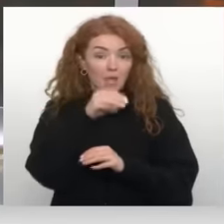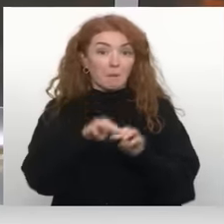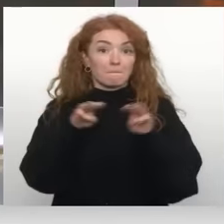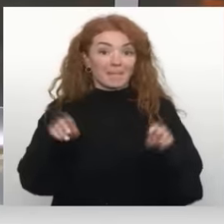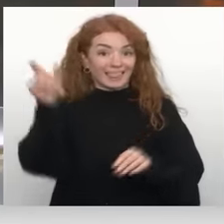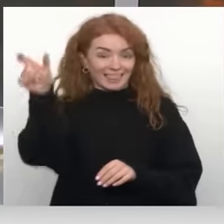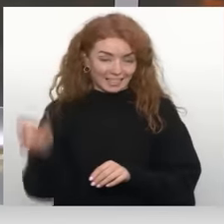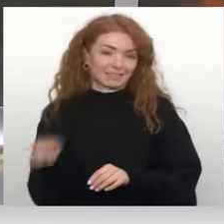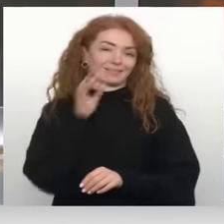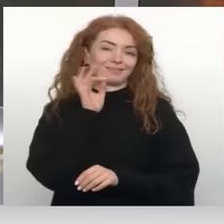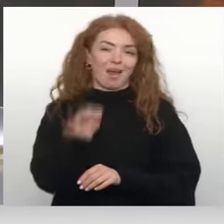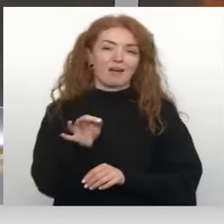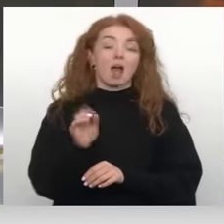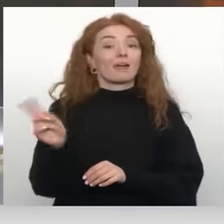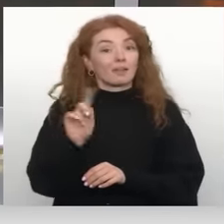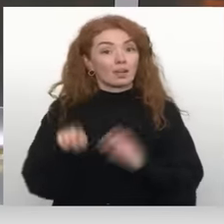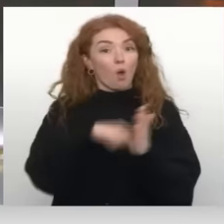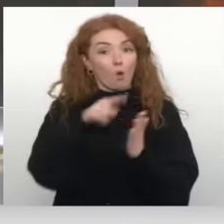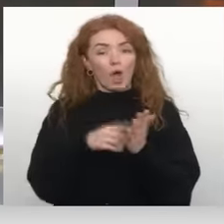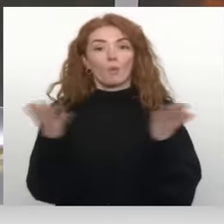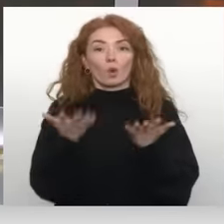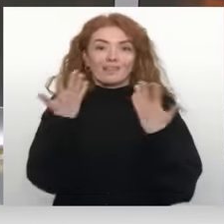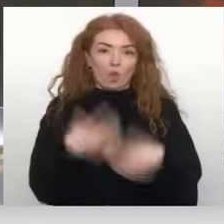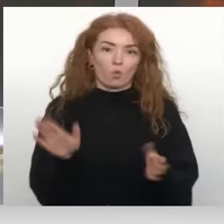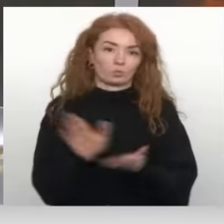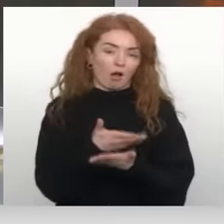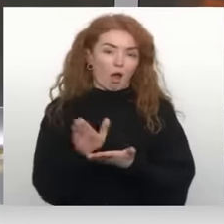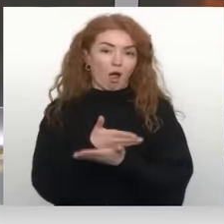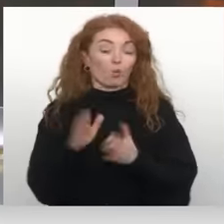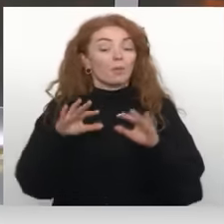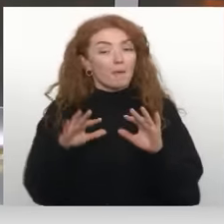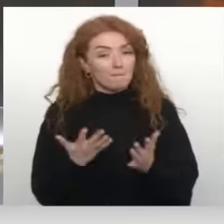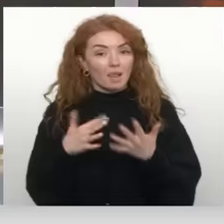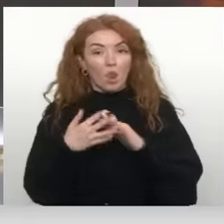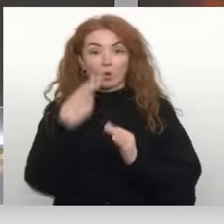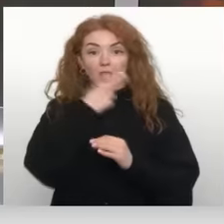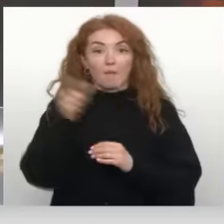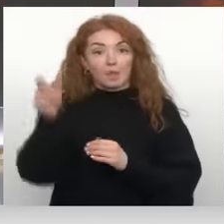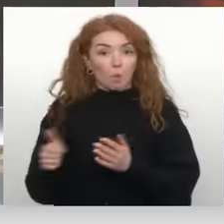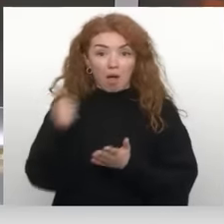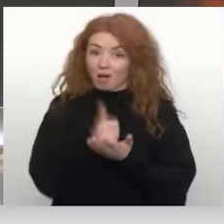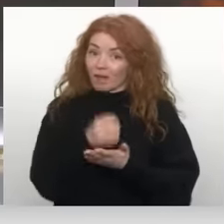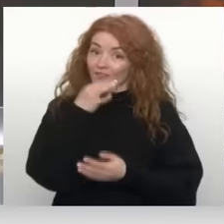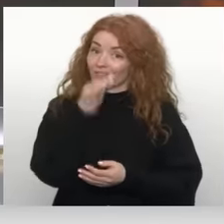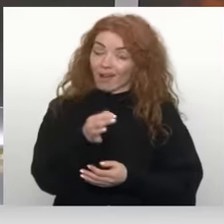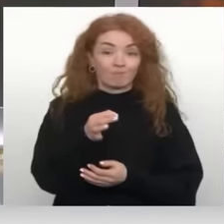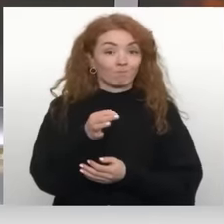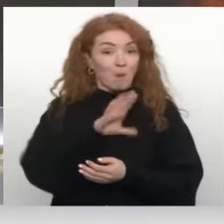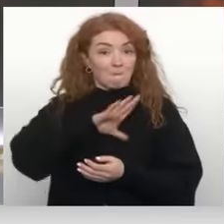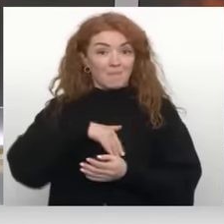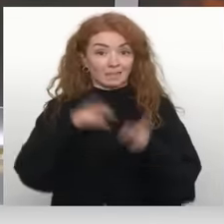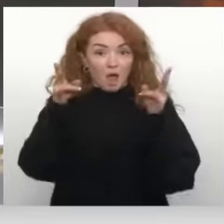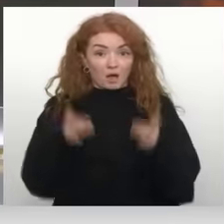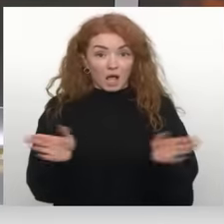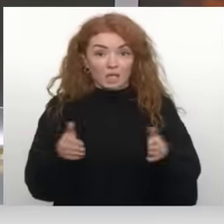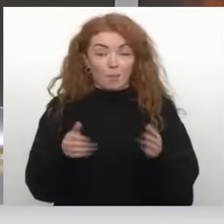Armands Krauze saka, ir jautājumi, kas jau sakārtoti. Turpretī lauksaimnieku pārstāvi uzsver, ka pēc zemnieku ārkārtas